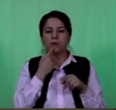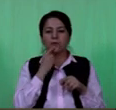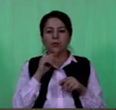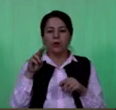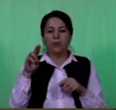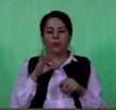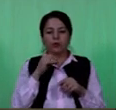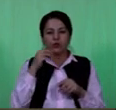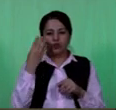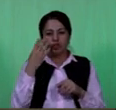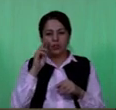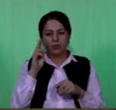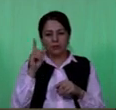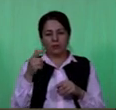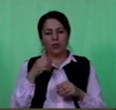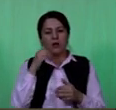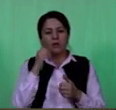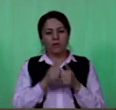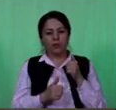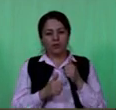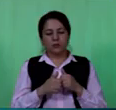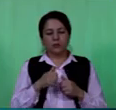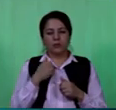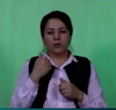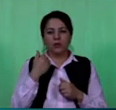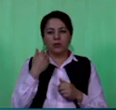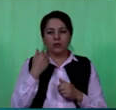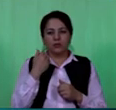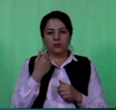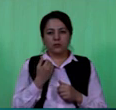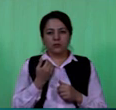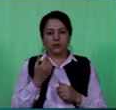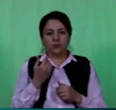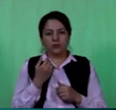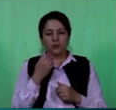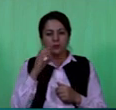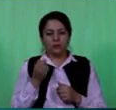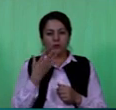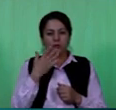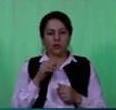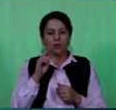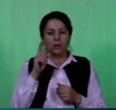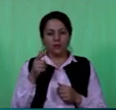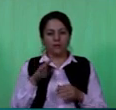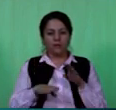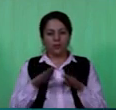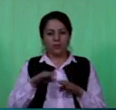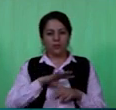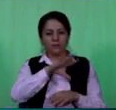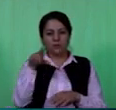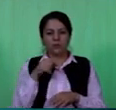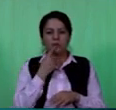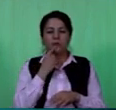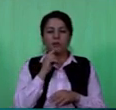в каждой сколько килограммов весит все конфеты проверьте правильно ли вы составили короткую